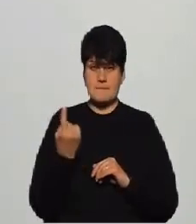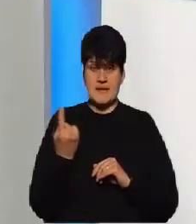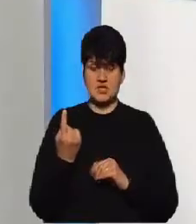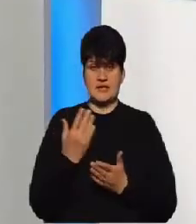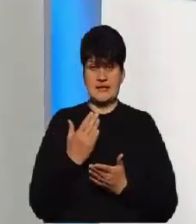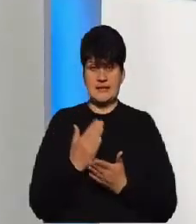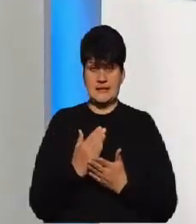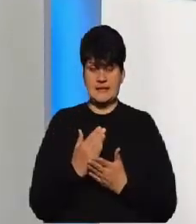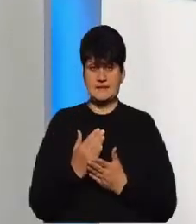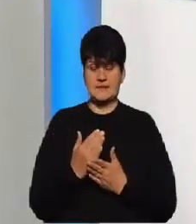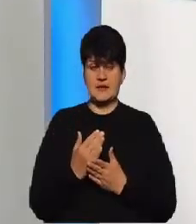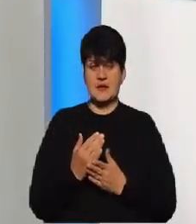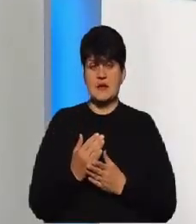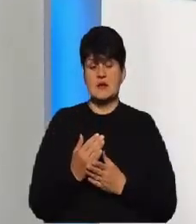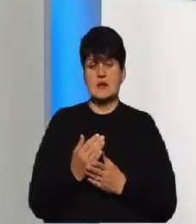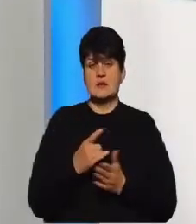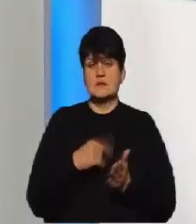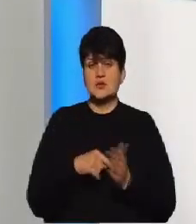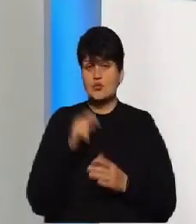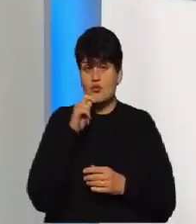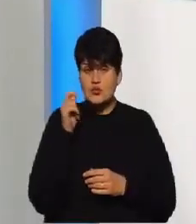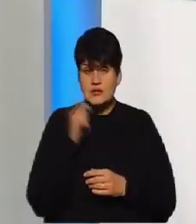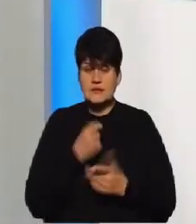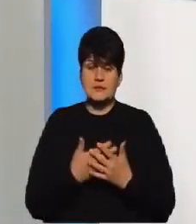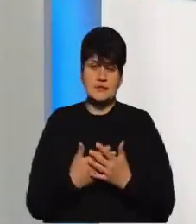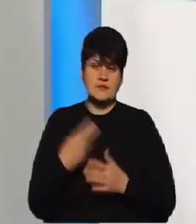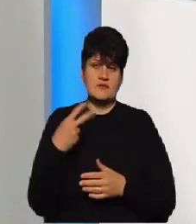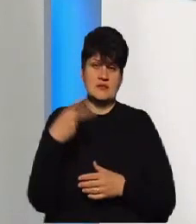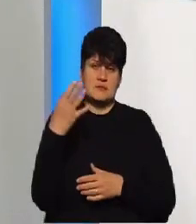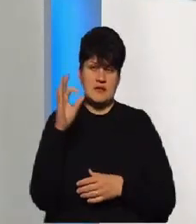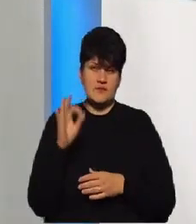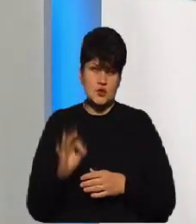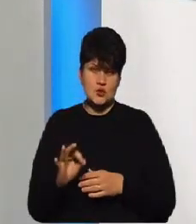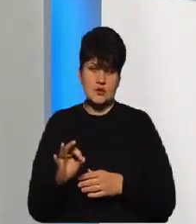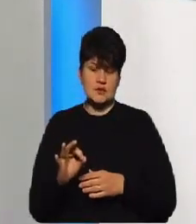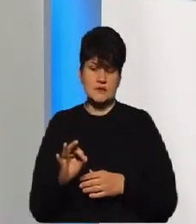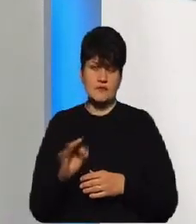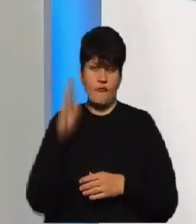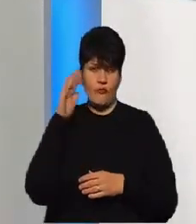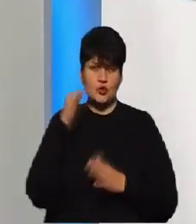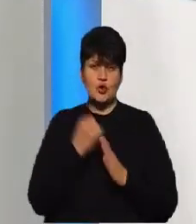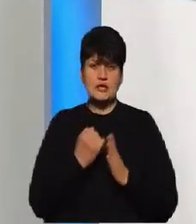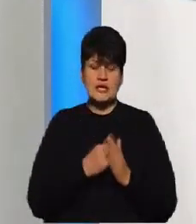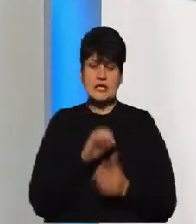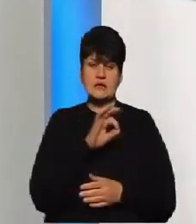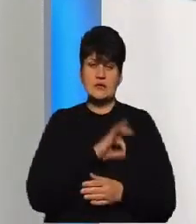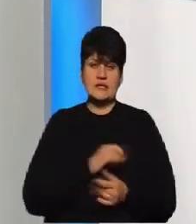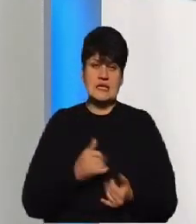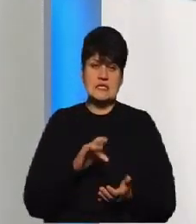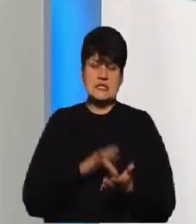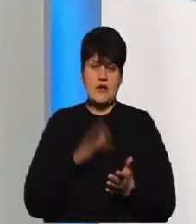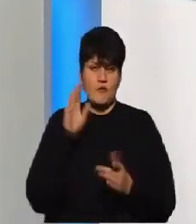небагатьох міст України, десь приблизно 25%, напевно, що водоканалів, які використовують для централізованого